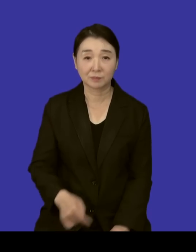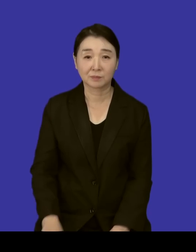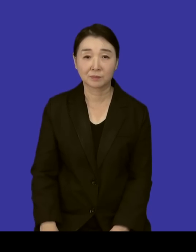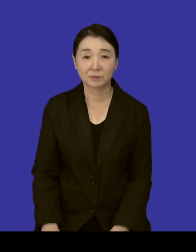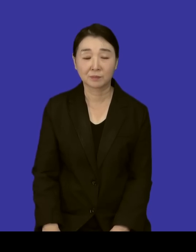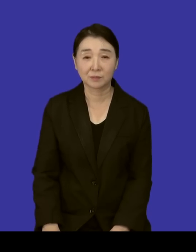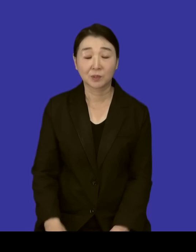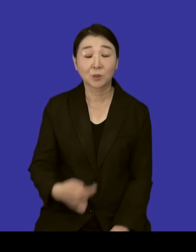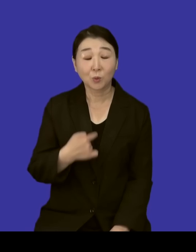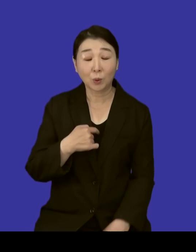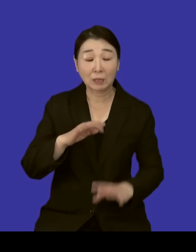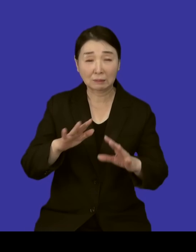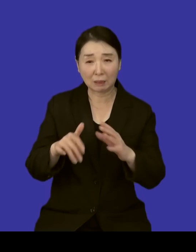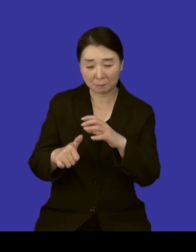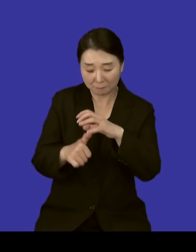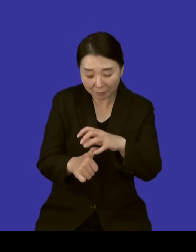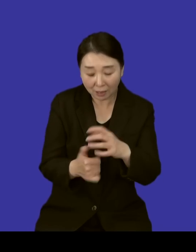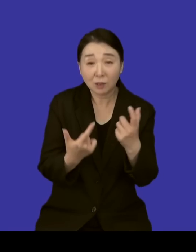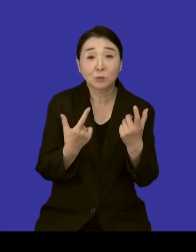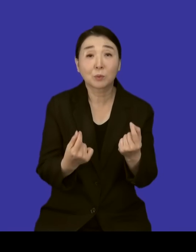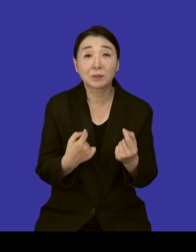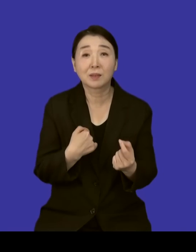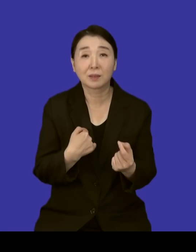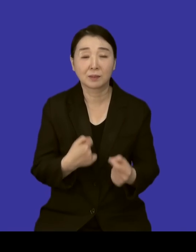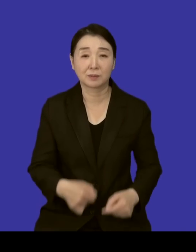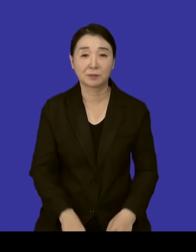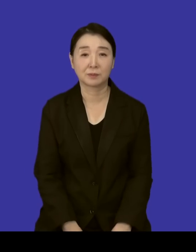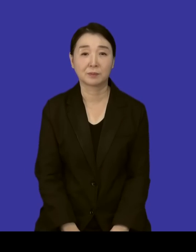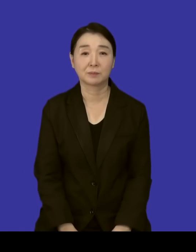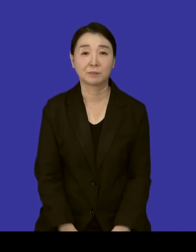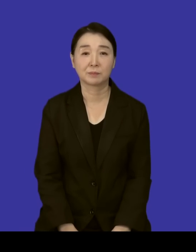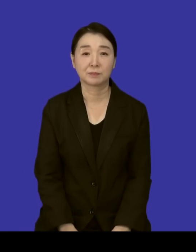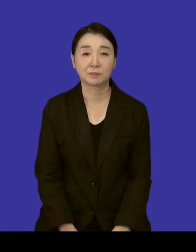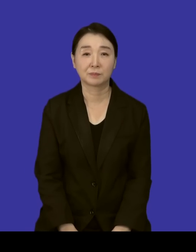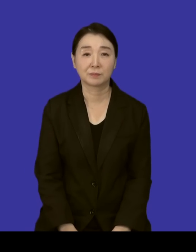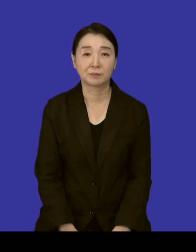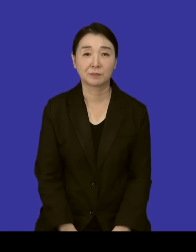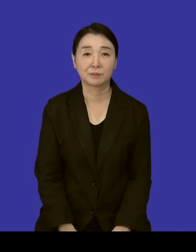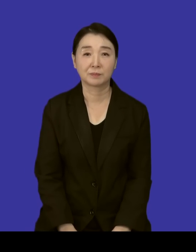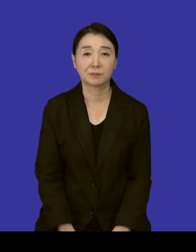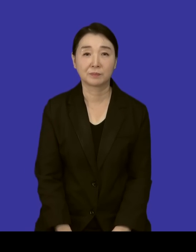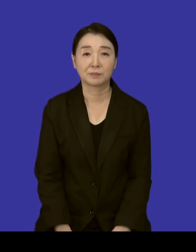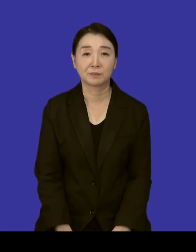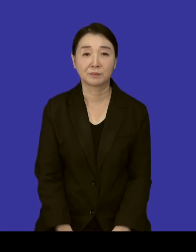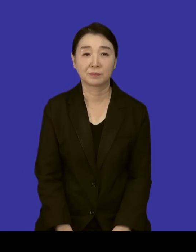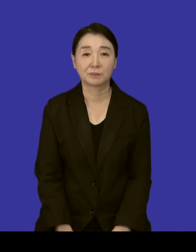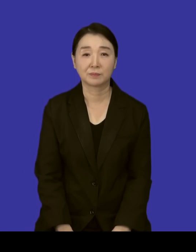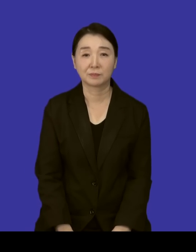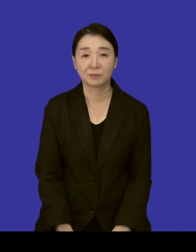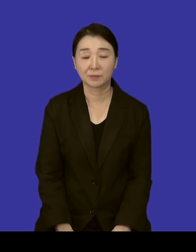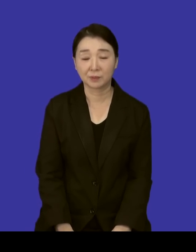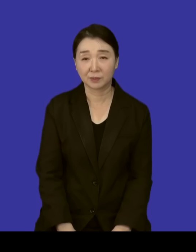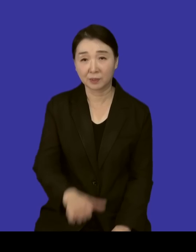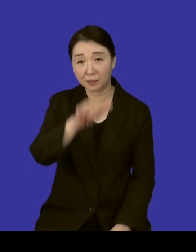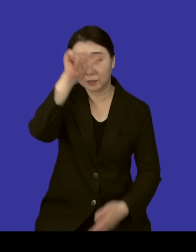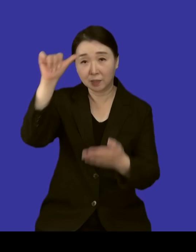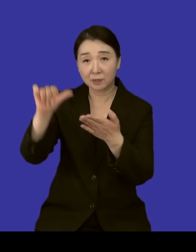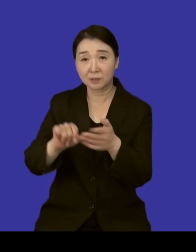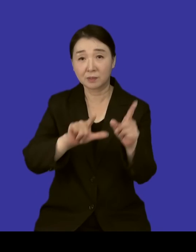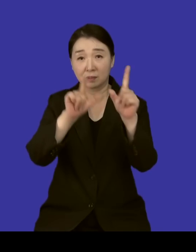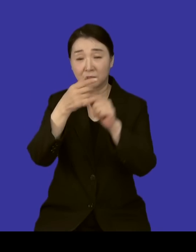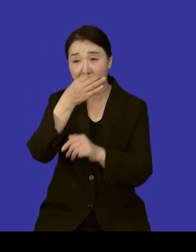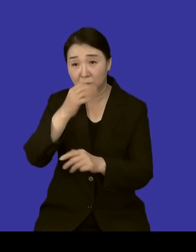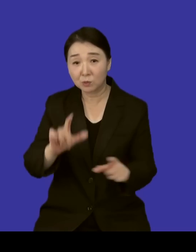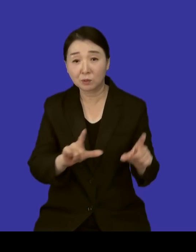지금 사로잡혀 있잖아요. 사로잡혀 있는데 제가 이렇게 힘든 인생을 살아야